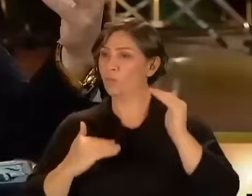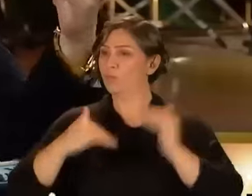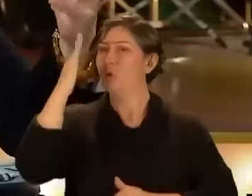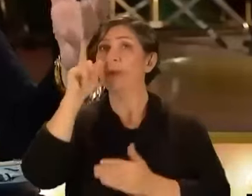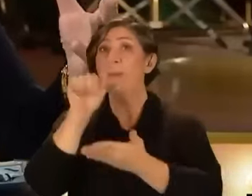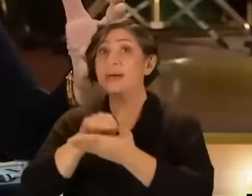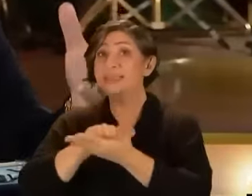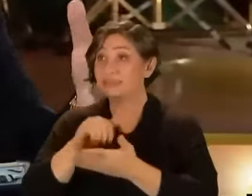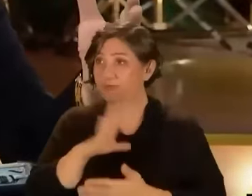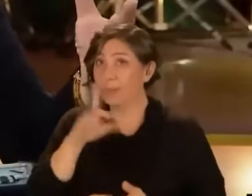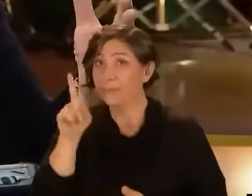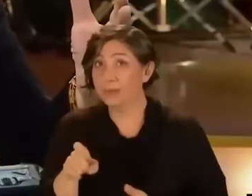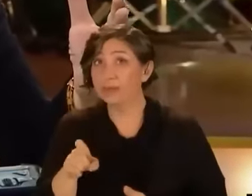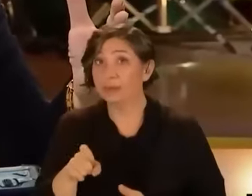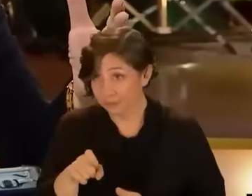bir basın kuruluşu var mı?